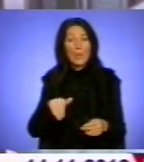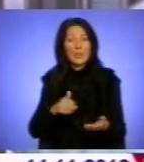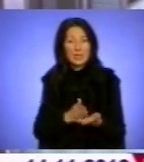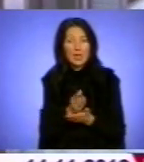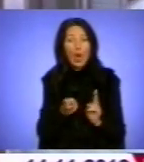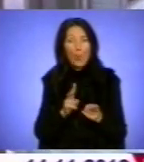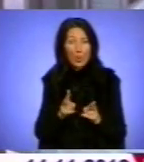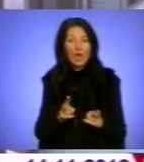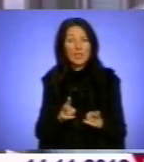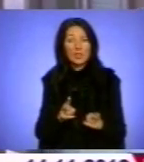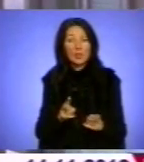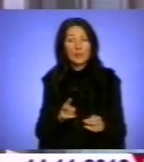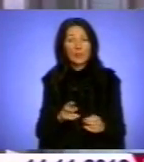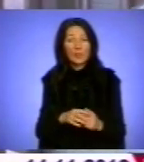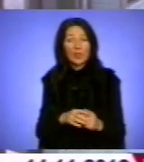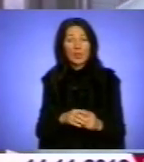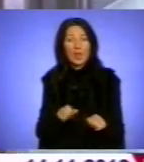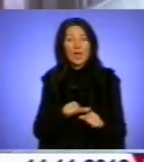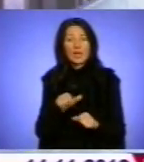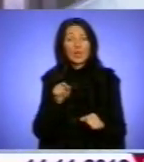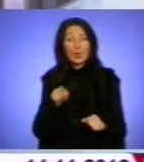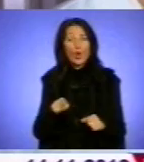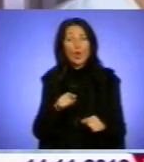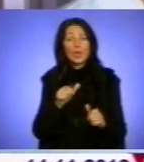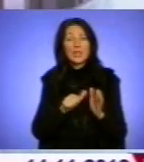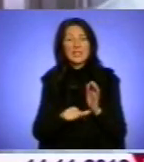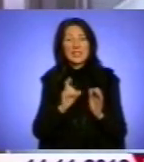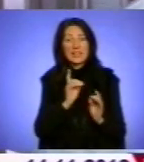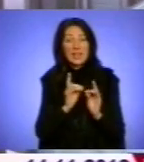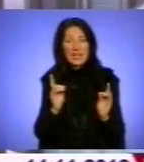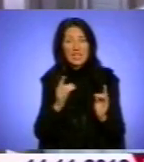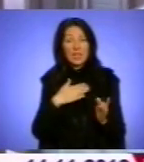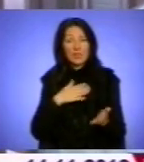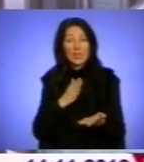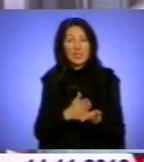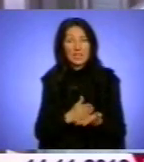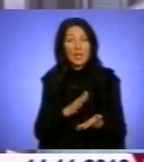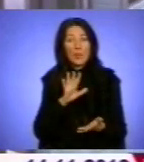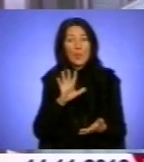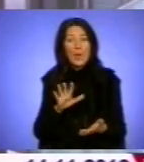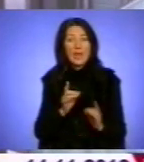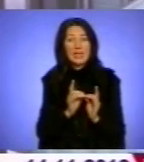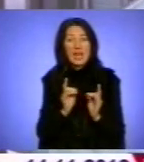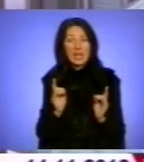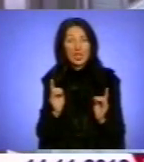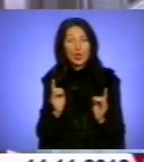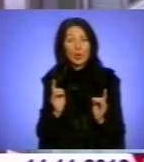оперативних втручань. Крім того, на 60 ліжках у нас є 5 ліжок